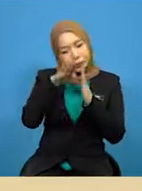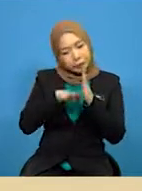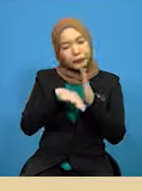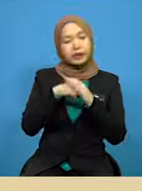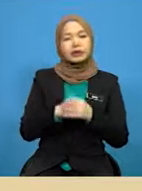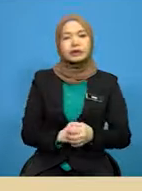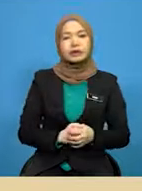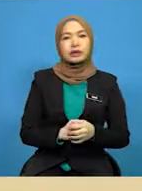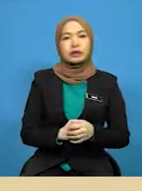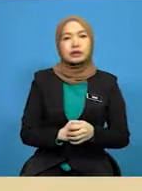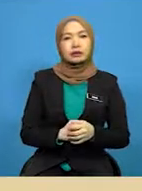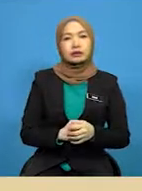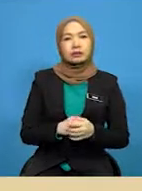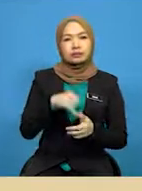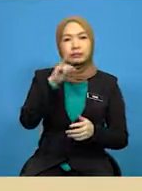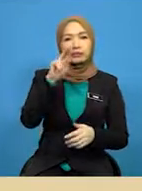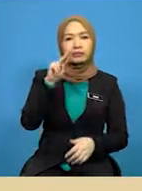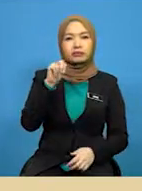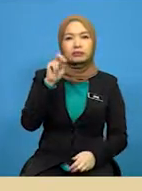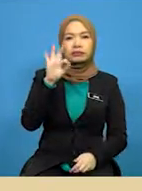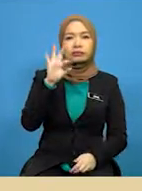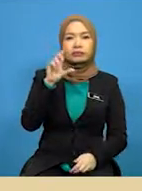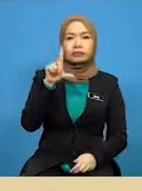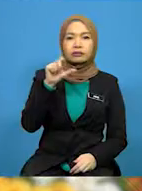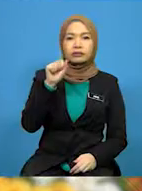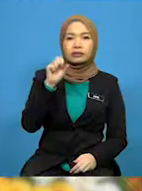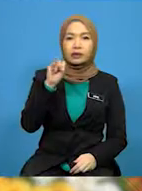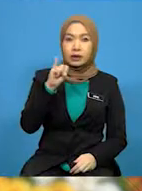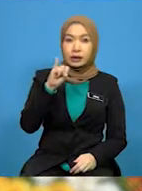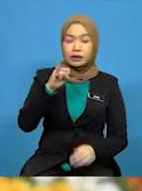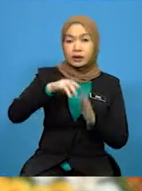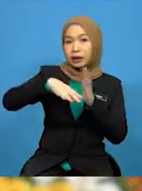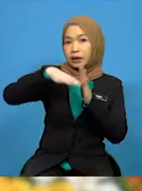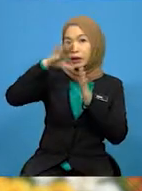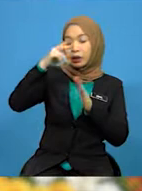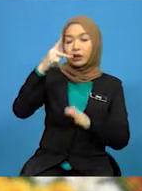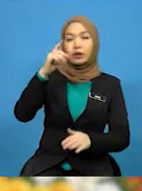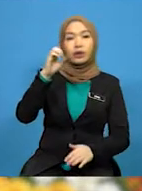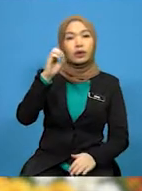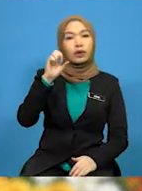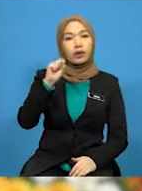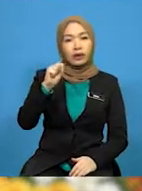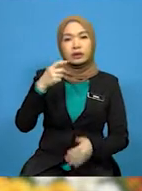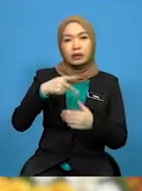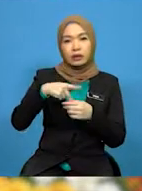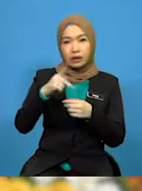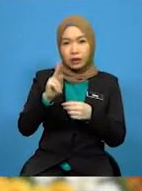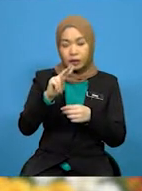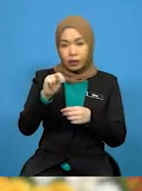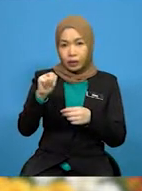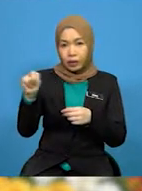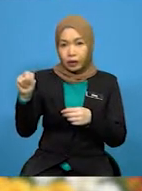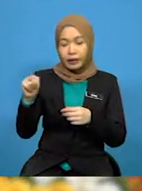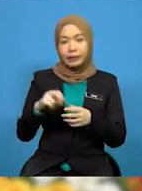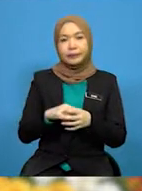terjejas. Jadi inflasi yang disebabkan oleh kenaikan kos pengeluaran menyebabkan firma terpaksa mengurangkan